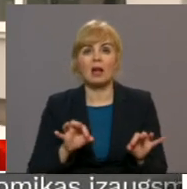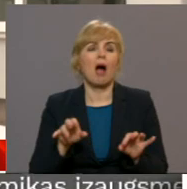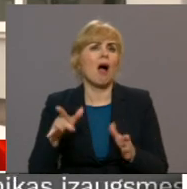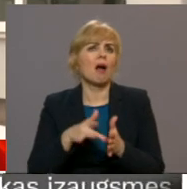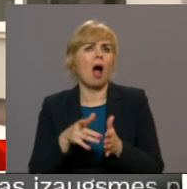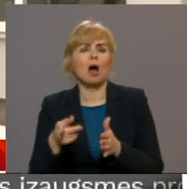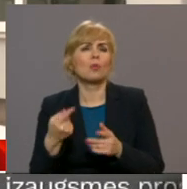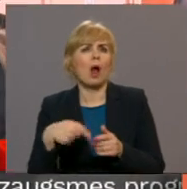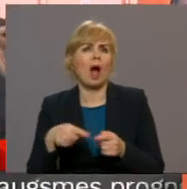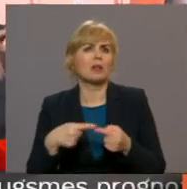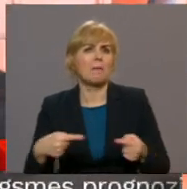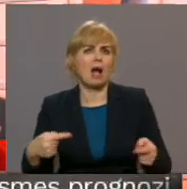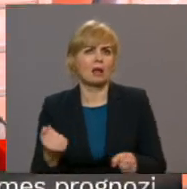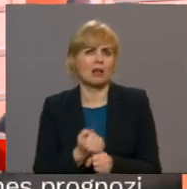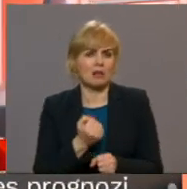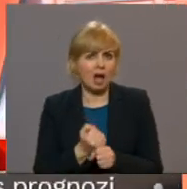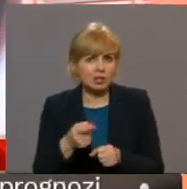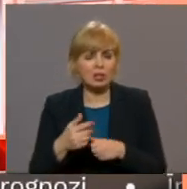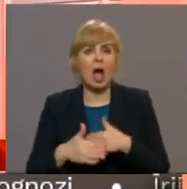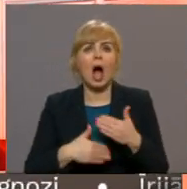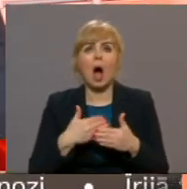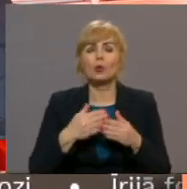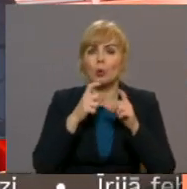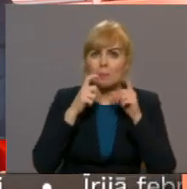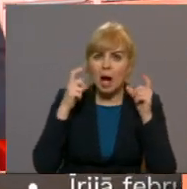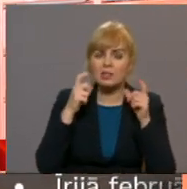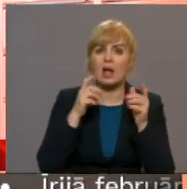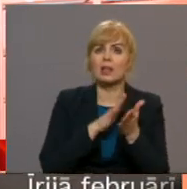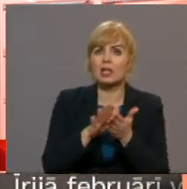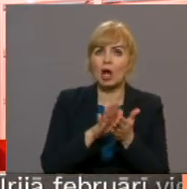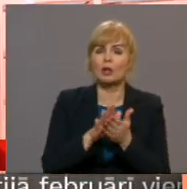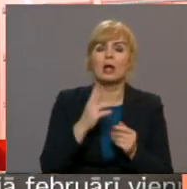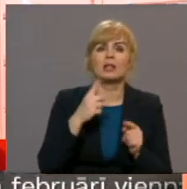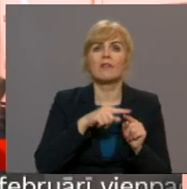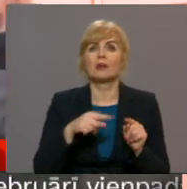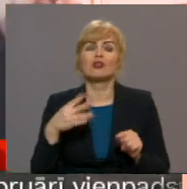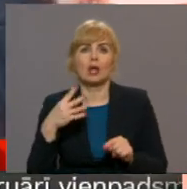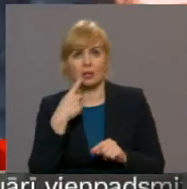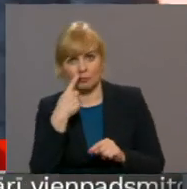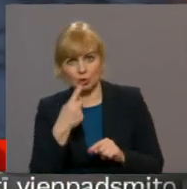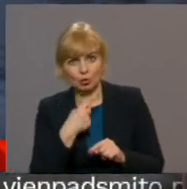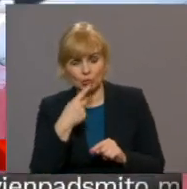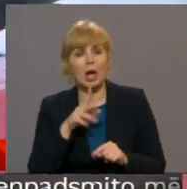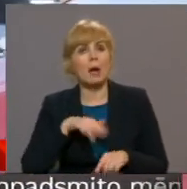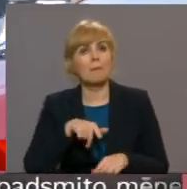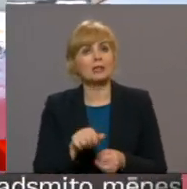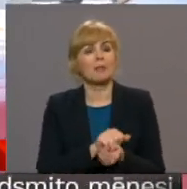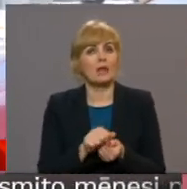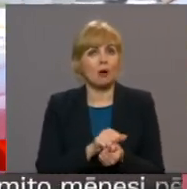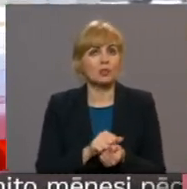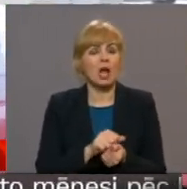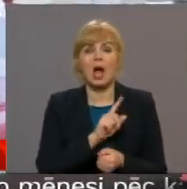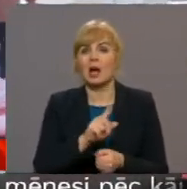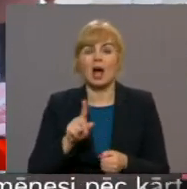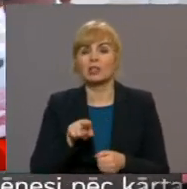taisītas un ko viņas īsti aiztur. Arī auduma maskas paredzētas lietošanai no 2 līdz 4 stundām. Tad tās jāmazgā, bet to ne katrs